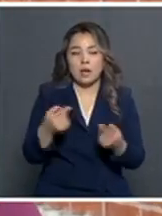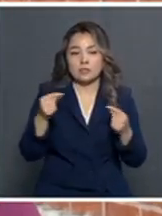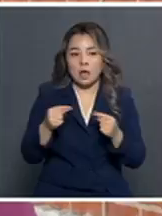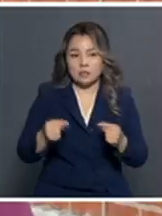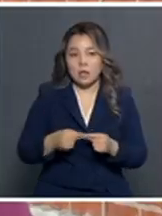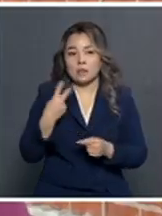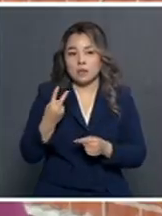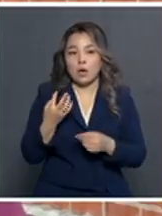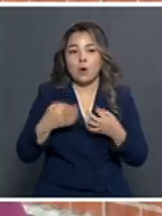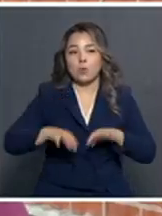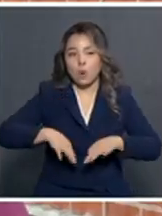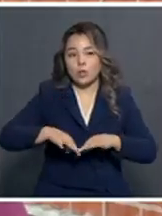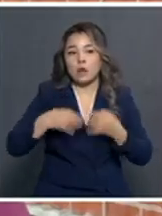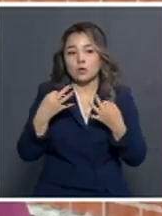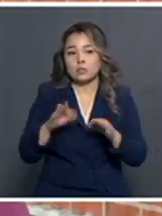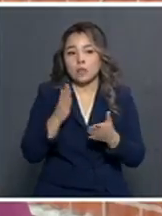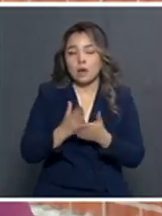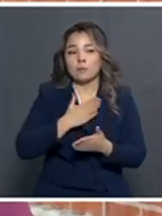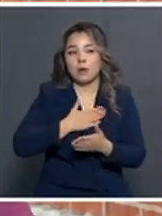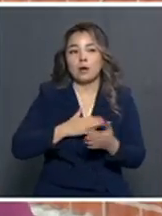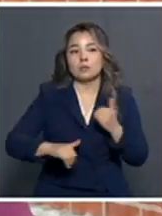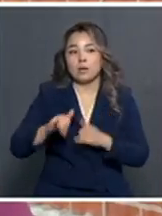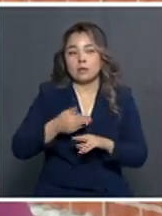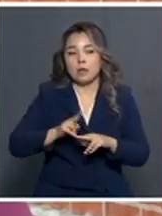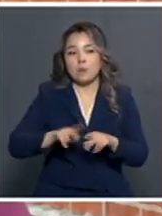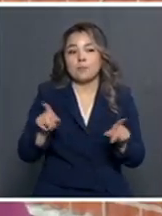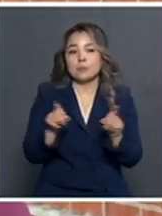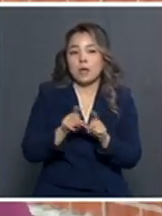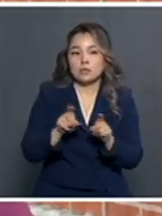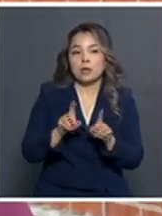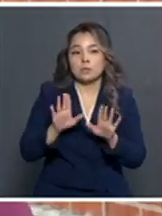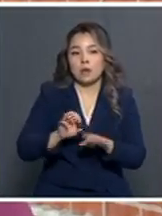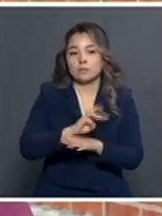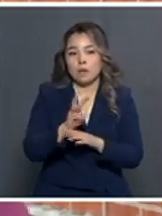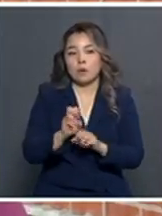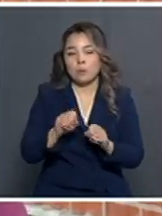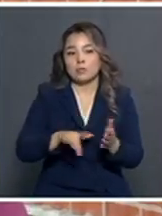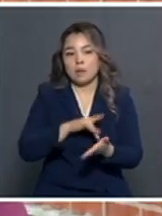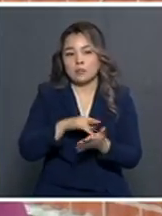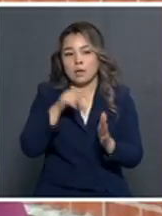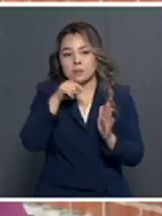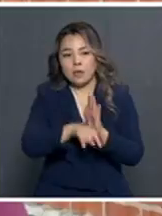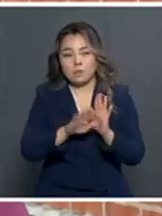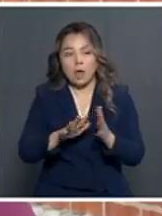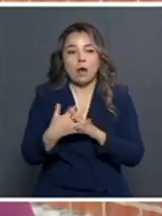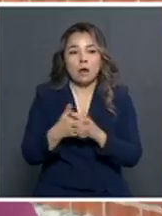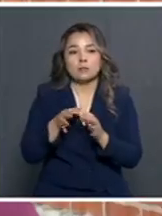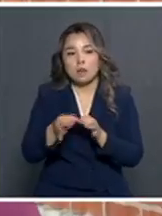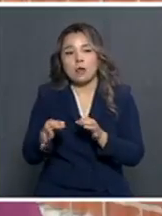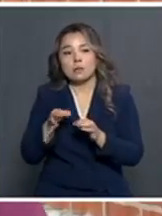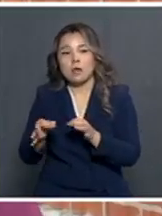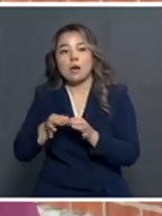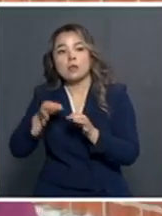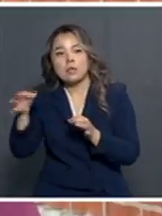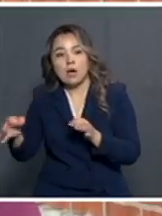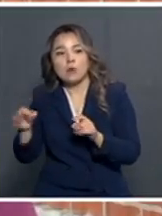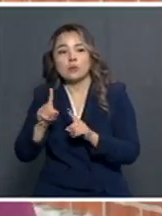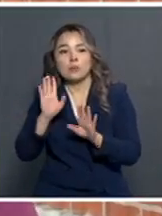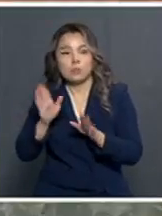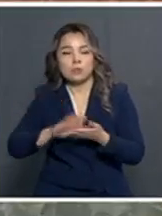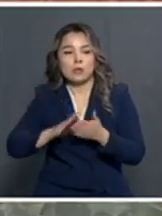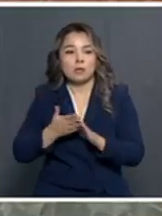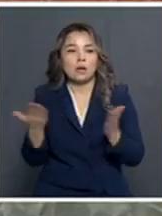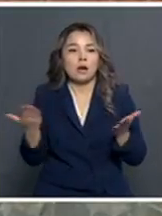2 көлікке ғана рұқсат берілсе, біз қала ішіндегі супермаркеттерді ғана қамти аламыз. Сонда ауылдар мен аудандардың жағдайы қалай болады?